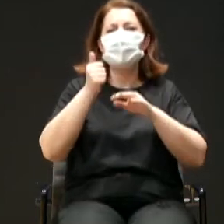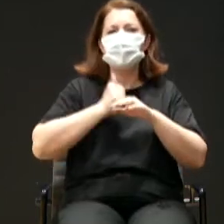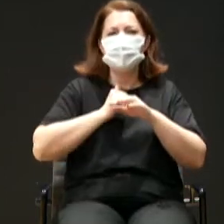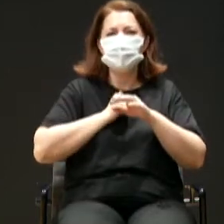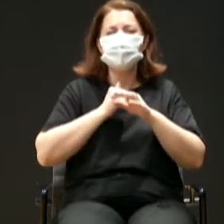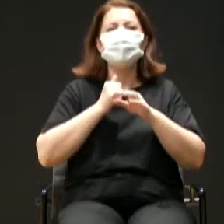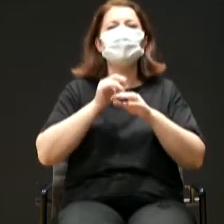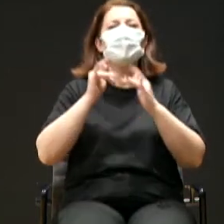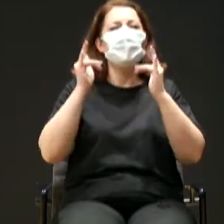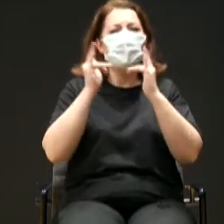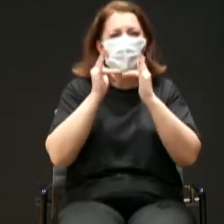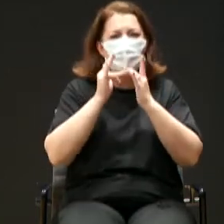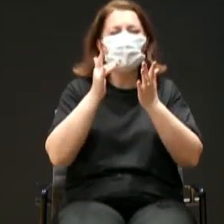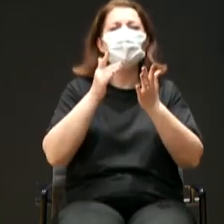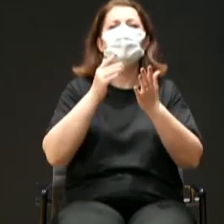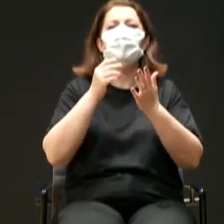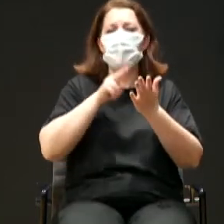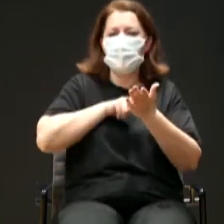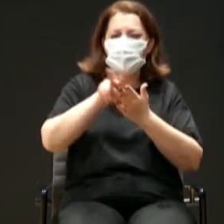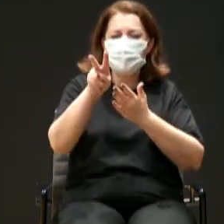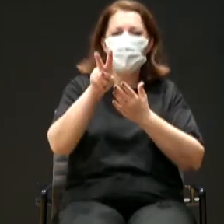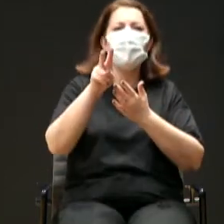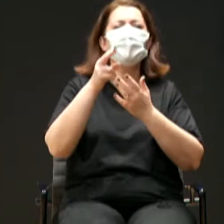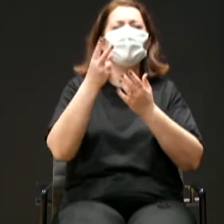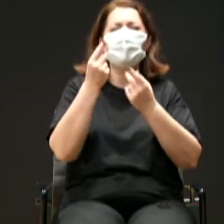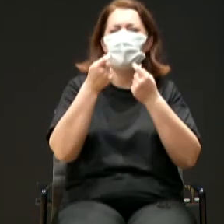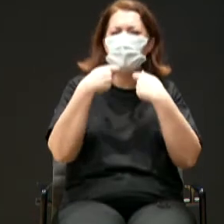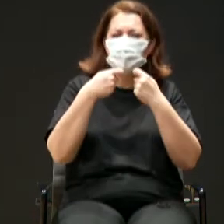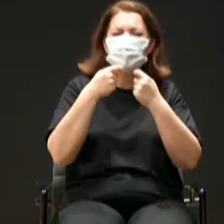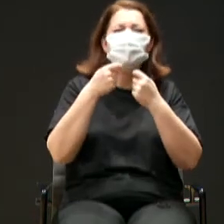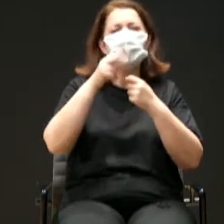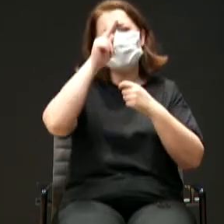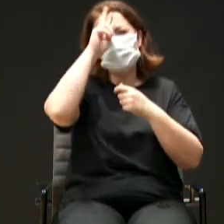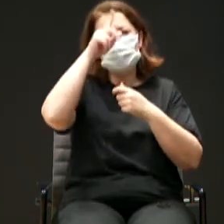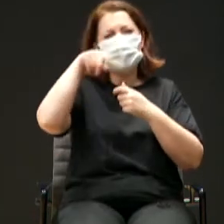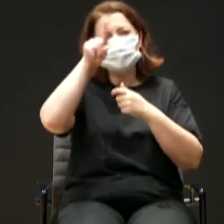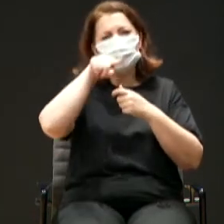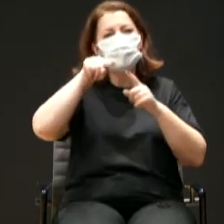ve otoyol geçişleri, yabancılara arsa, tarla satışları,